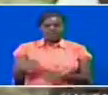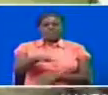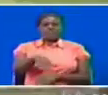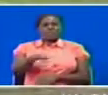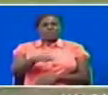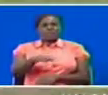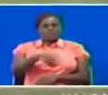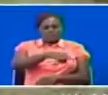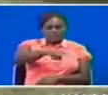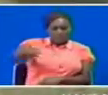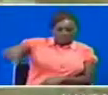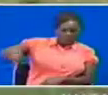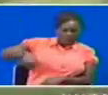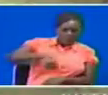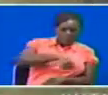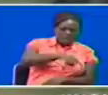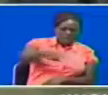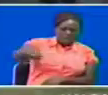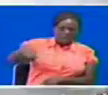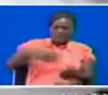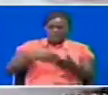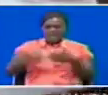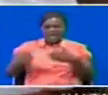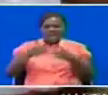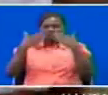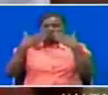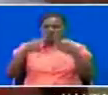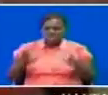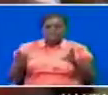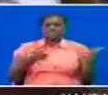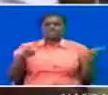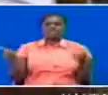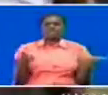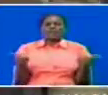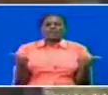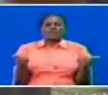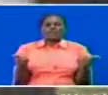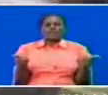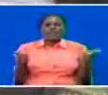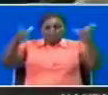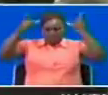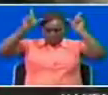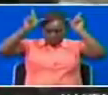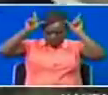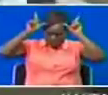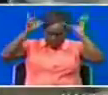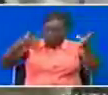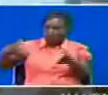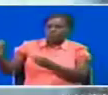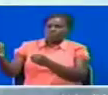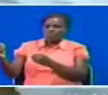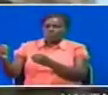na kulizunguka mara kadhaa kama ishara ya kukamilisha safari yao. Ng'ombe waliopelekwa